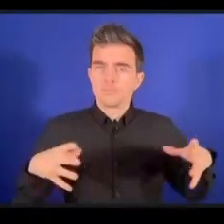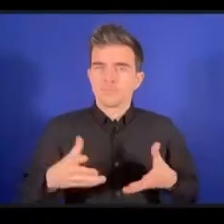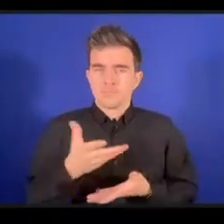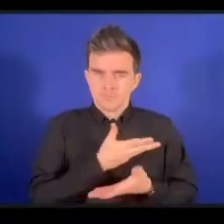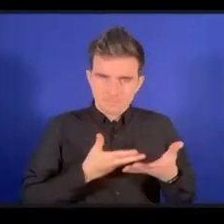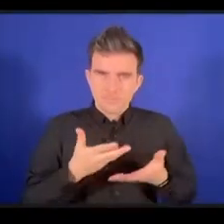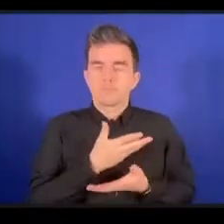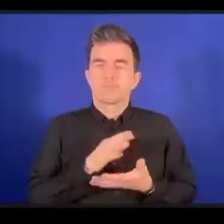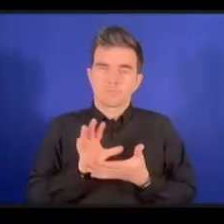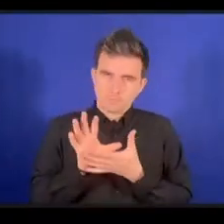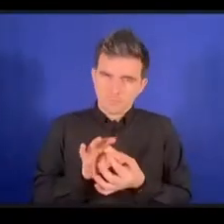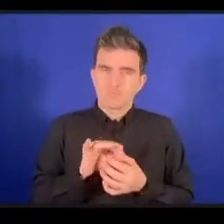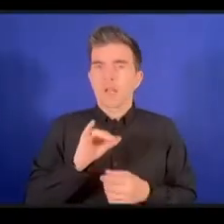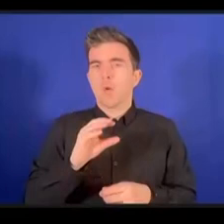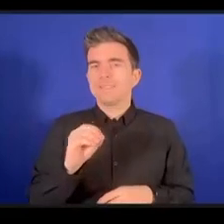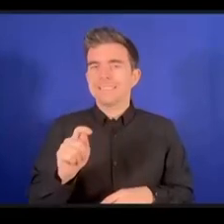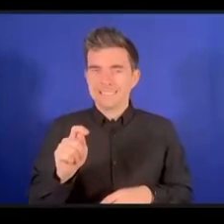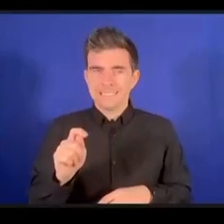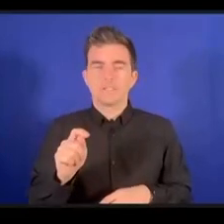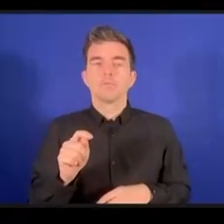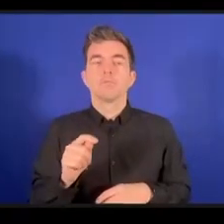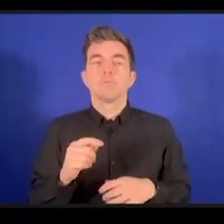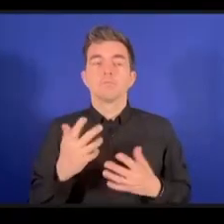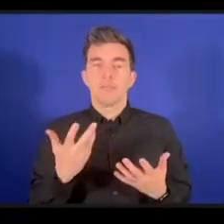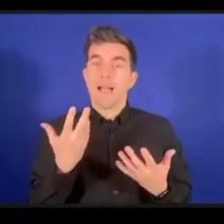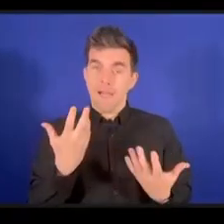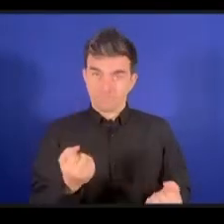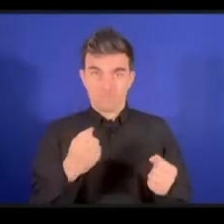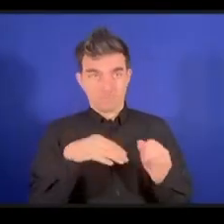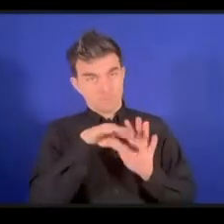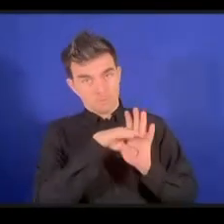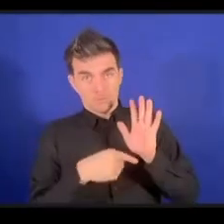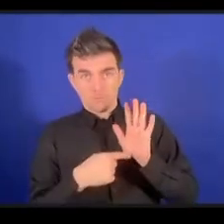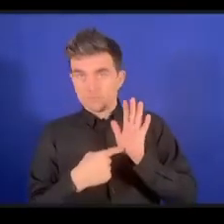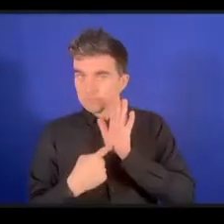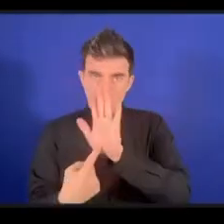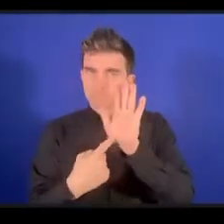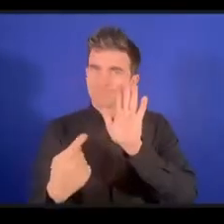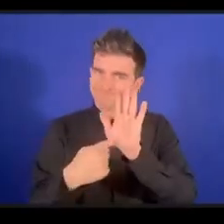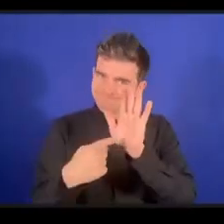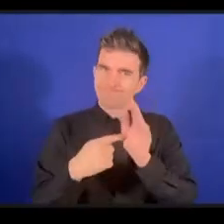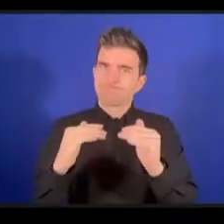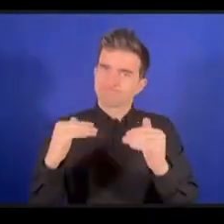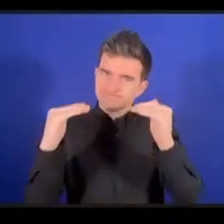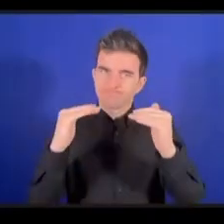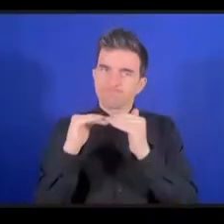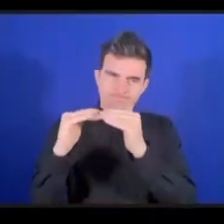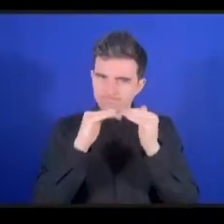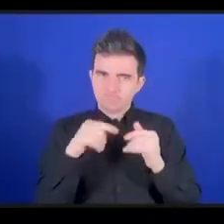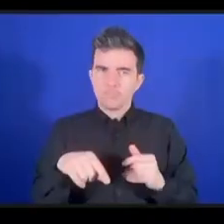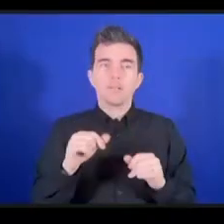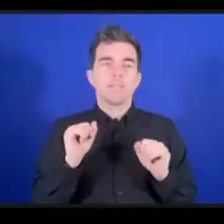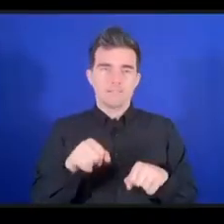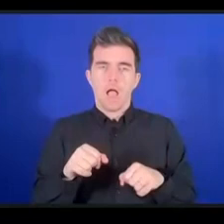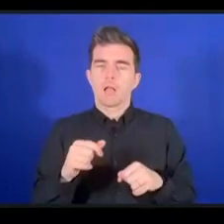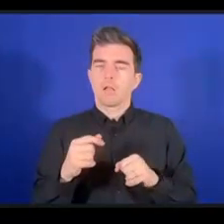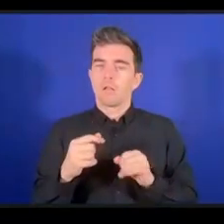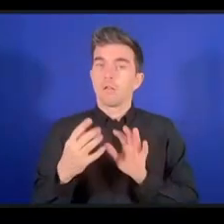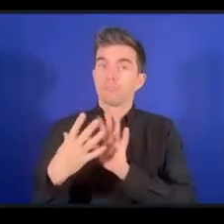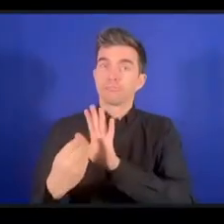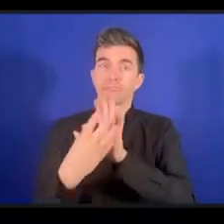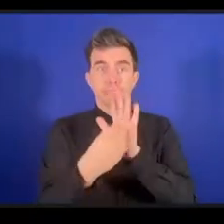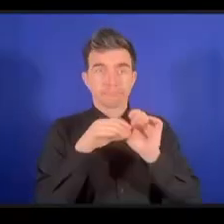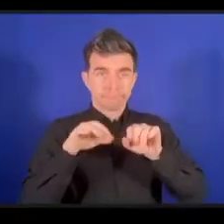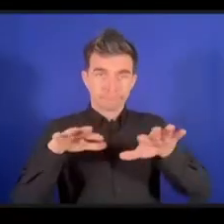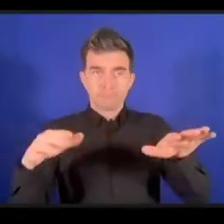物联网领域是有标准的。那么这样的一个物联网的标准呢，能够让其他的很多方面来吸纳这样的标准，提